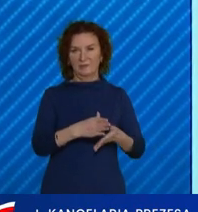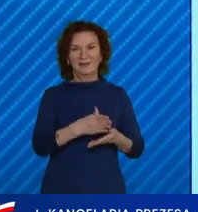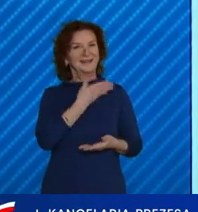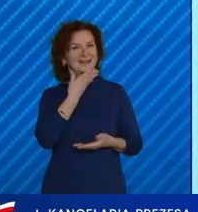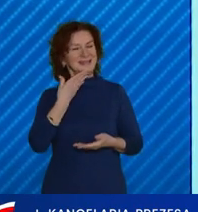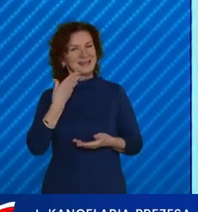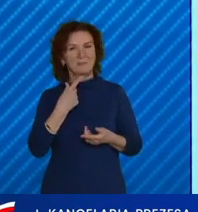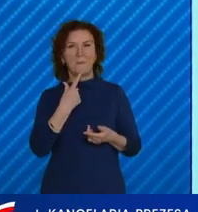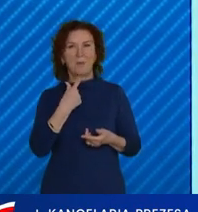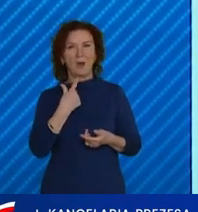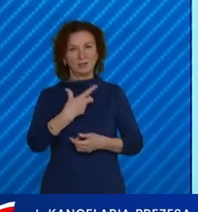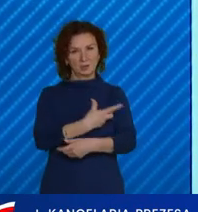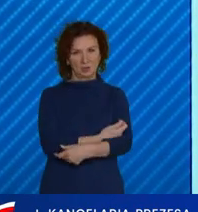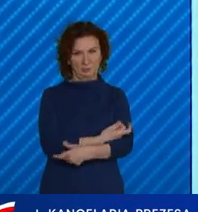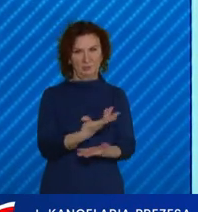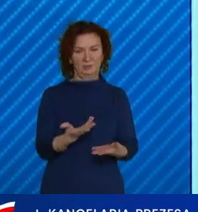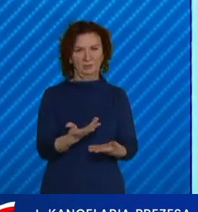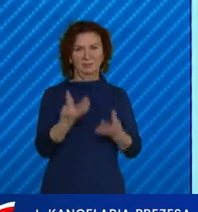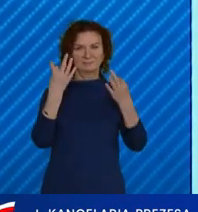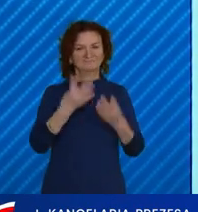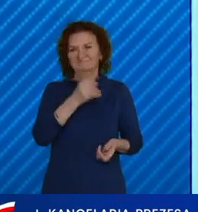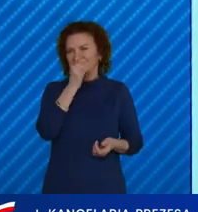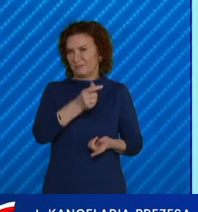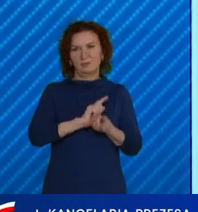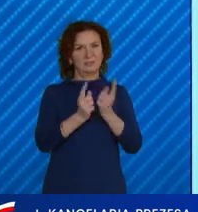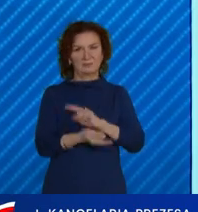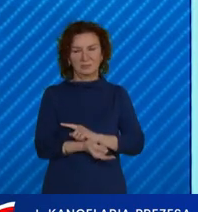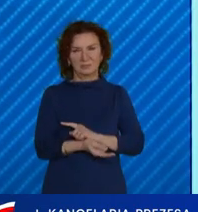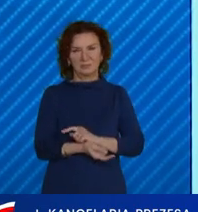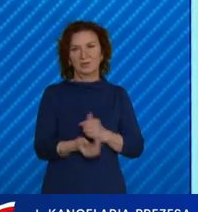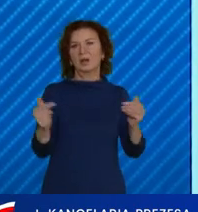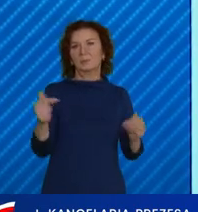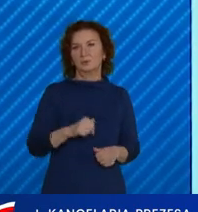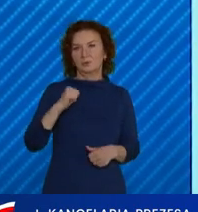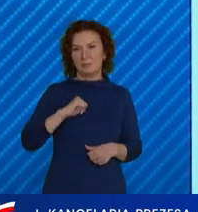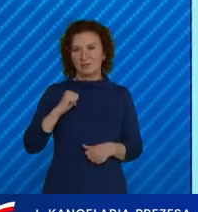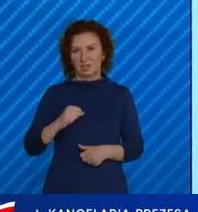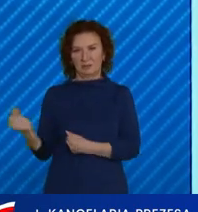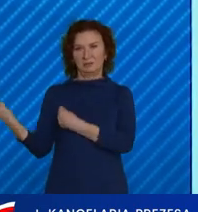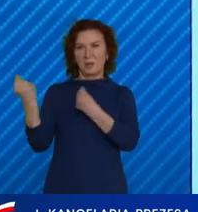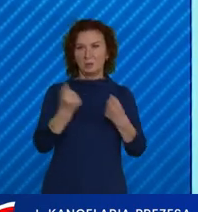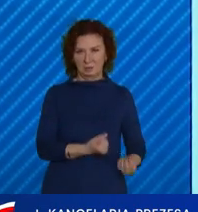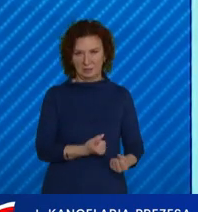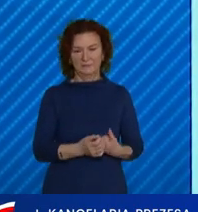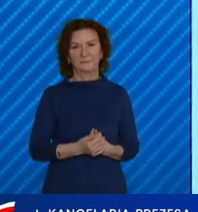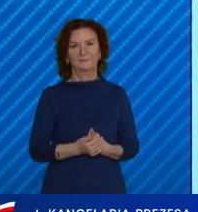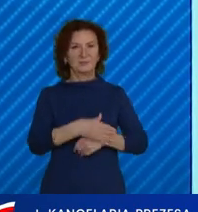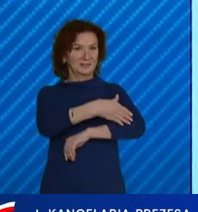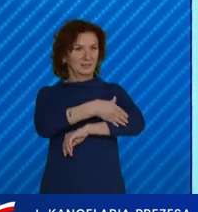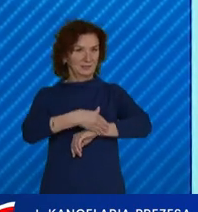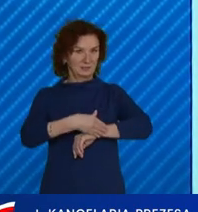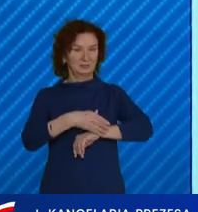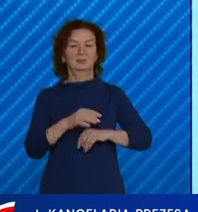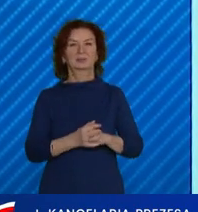takiej sytuacji, na którą obiektywnie nie mamy wpływu, bo jesteśmy uzależnieni od dostaw z zagranicy. I tutaj jeżeli pojawią się